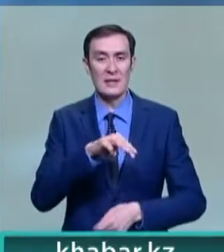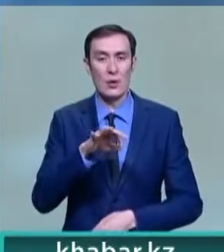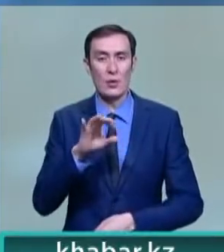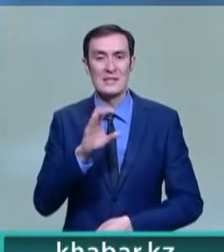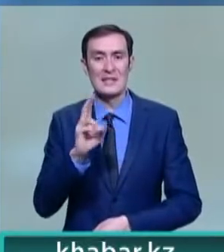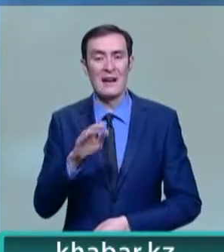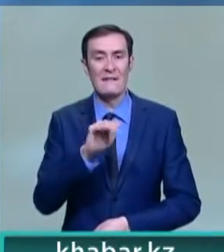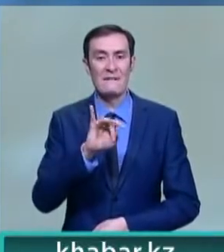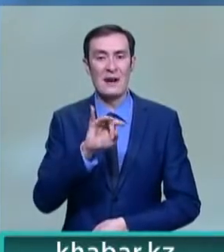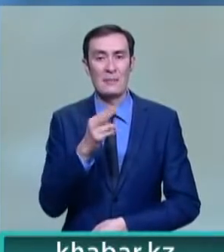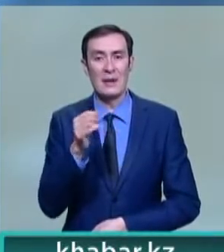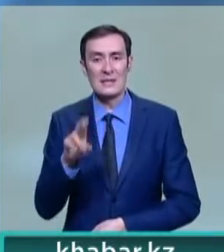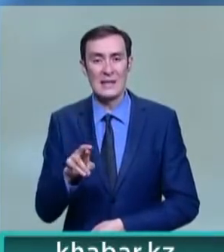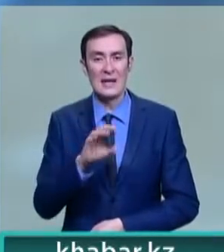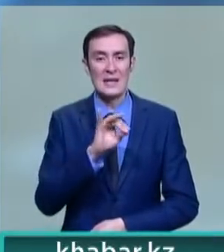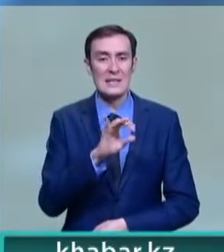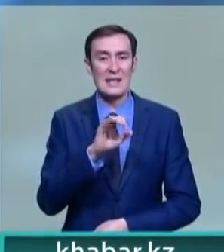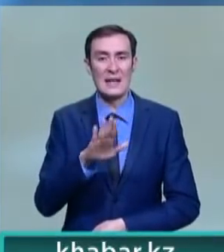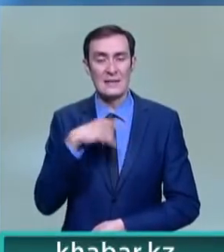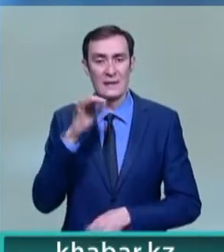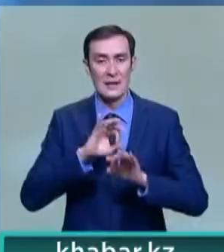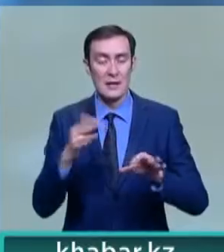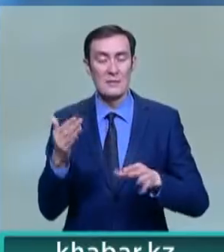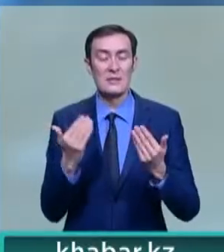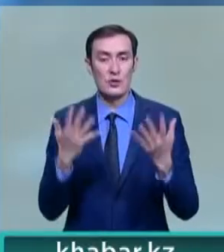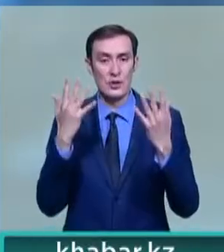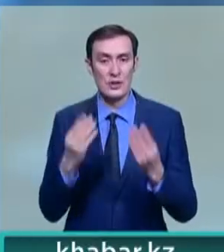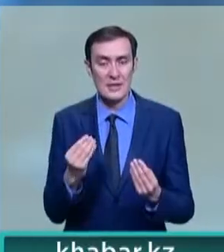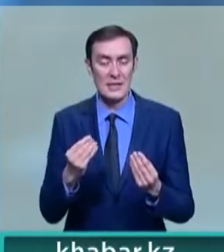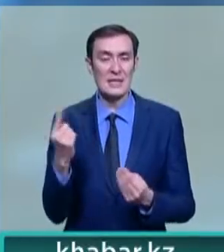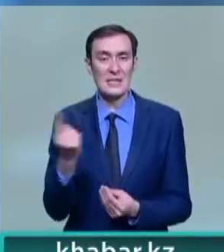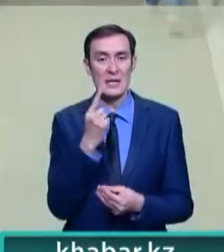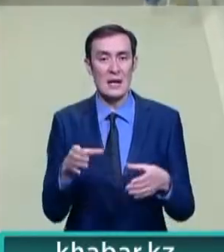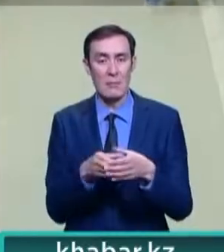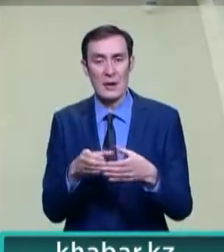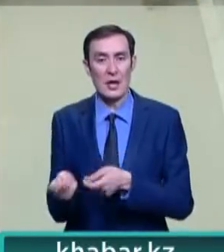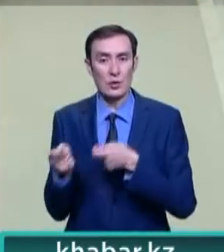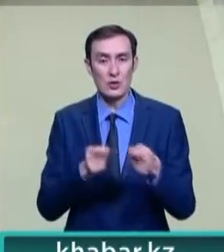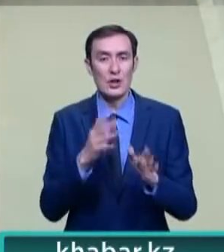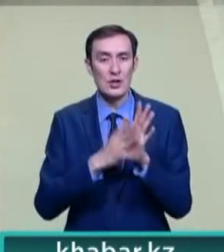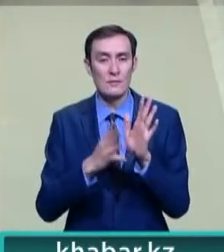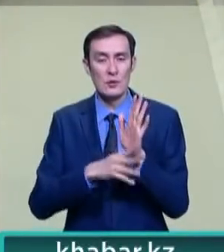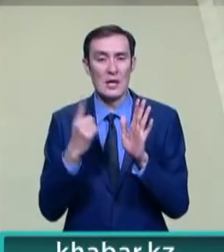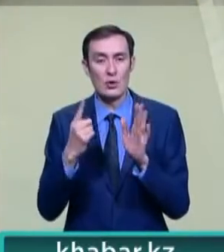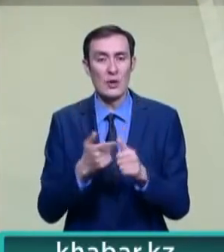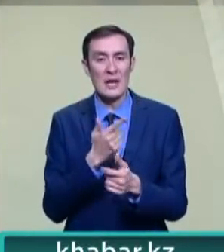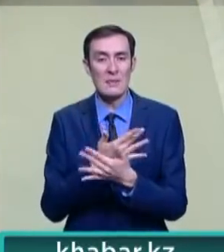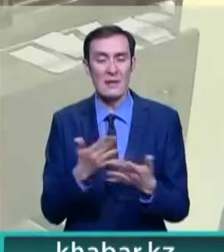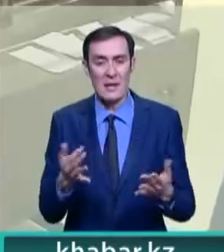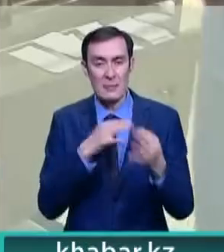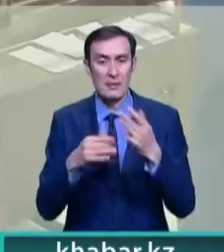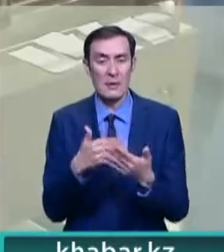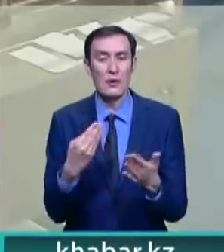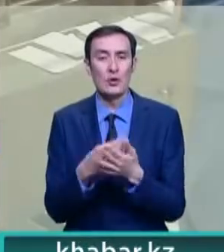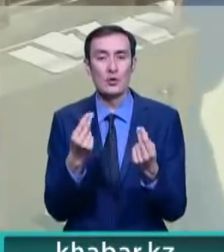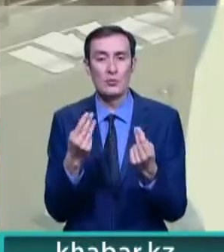СК «Фармация» Ерхат Искалиев. По его словам, на сегодня единым дистрибьютором отгружено 91 наименование препаратов на